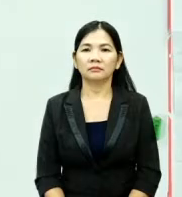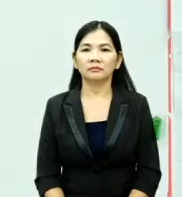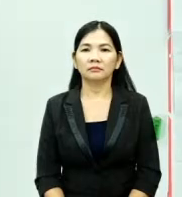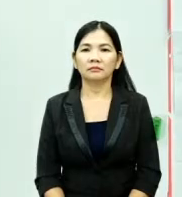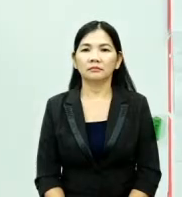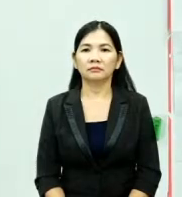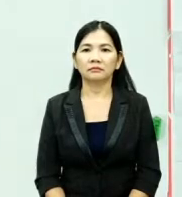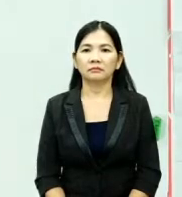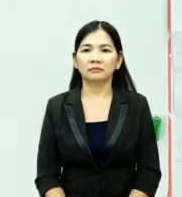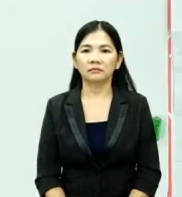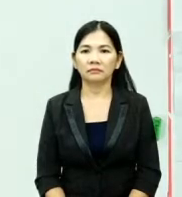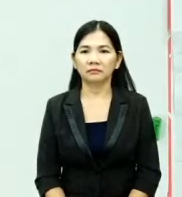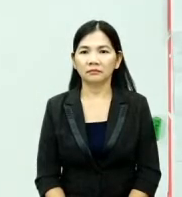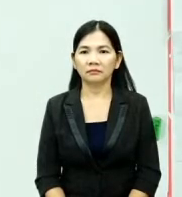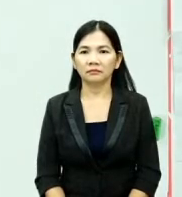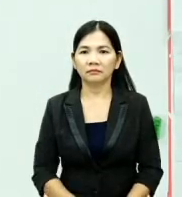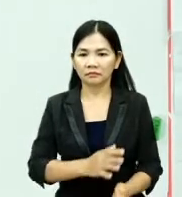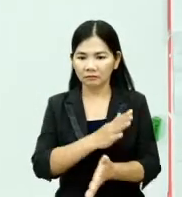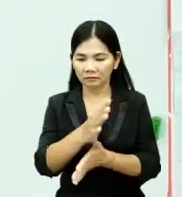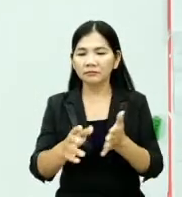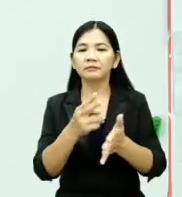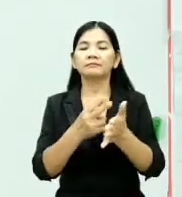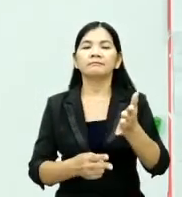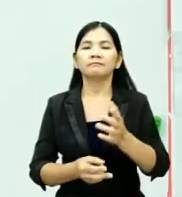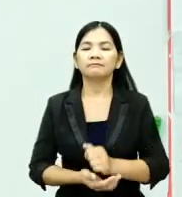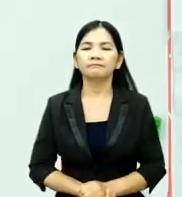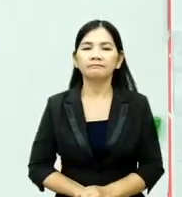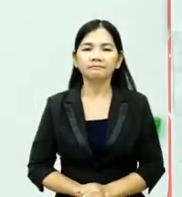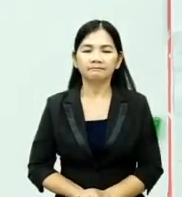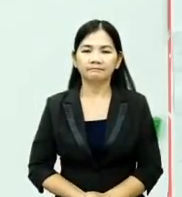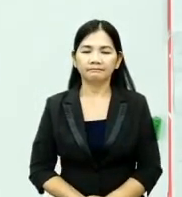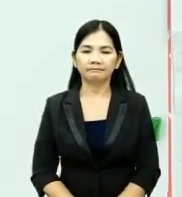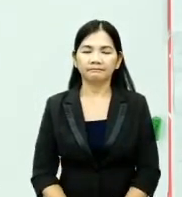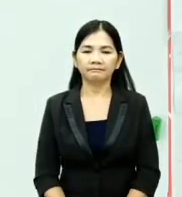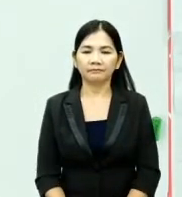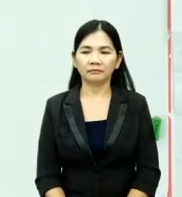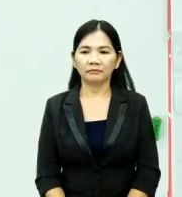chỉ mùi nâng tiệm mùi ní con ăn chẳng mệt đá con